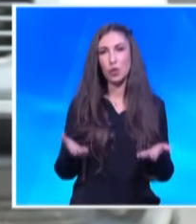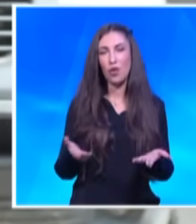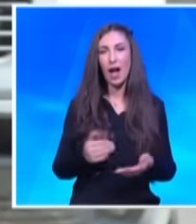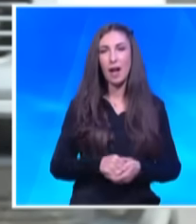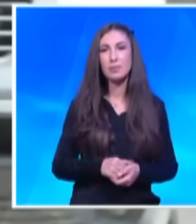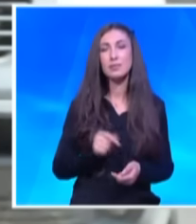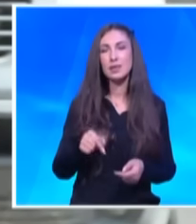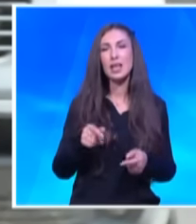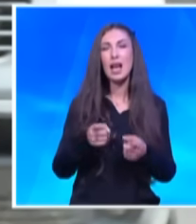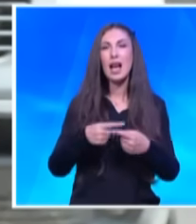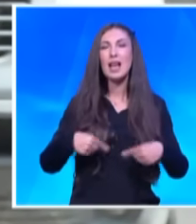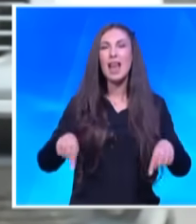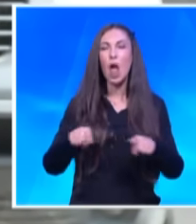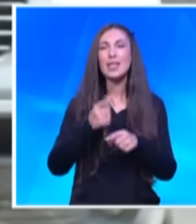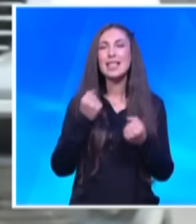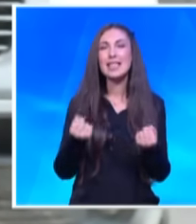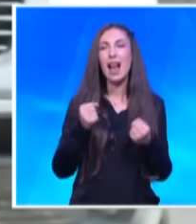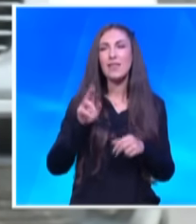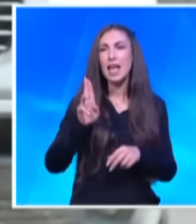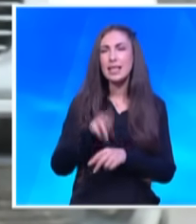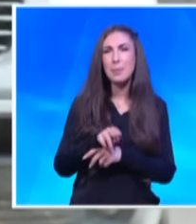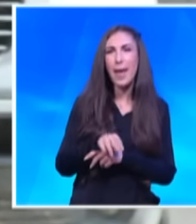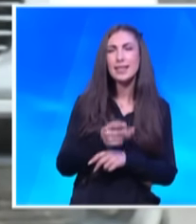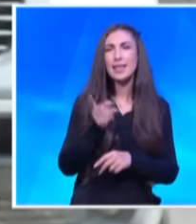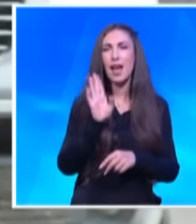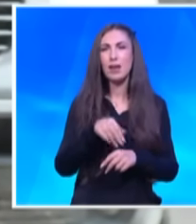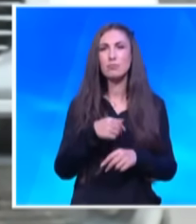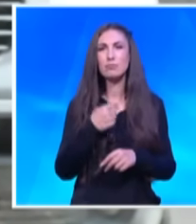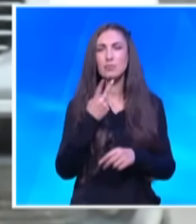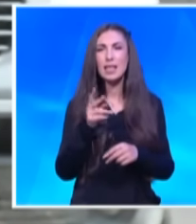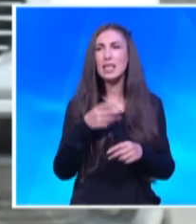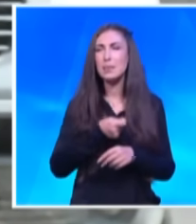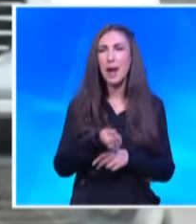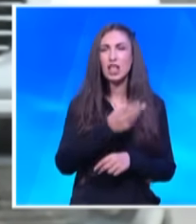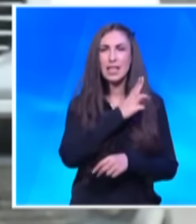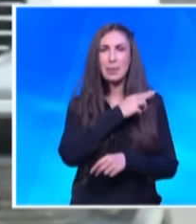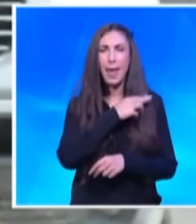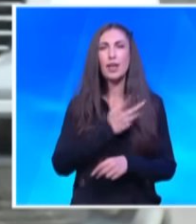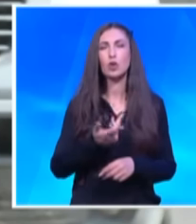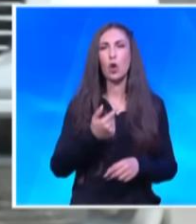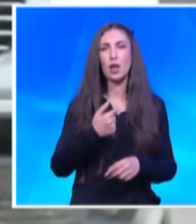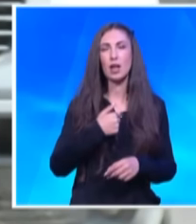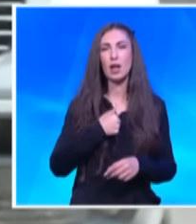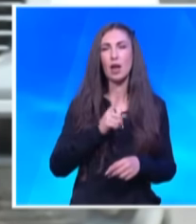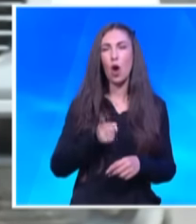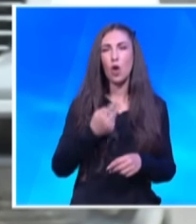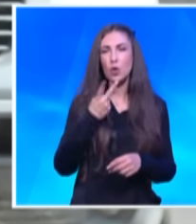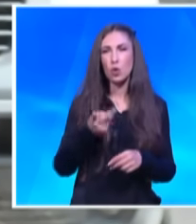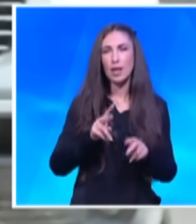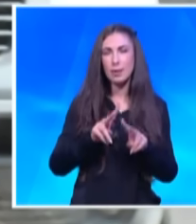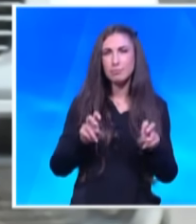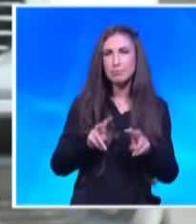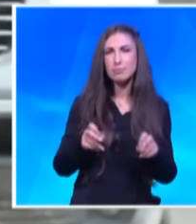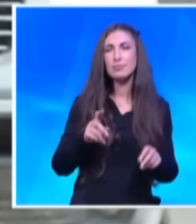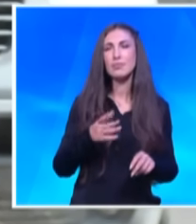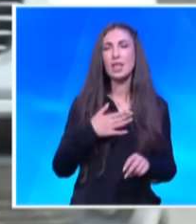Сезирана е районна здравна инспекция, изпратени са инспектори, нашия епидемиолог доктор Джупанов е взел